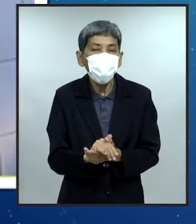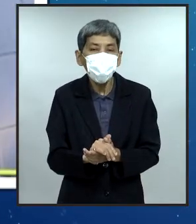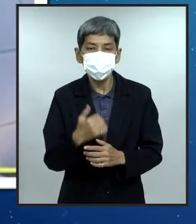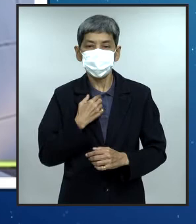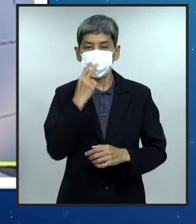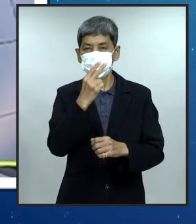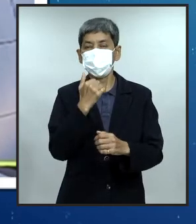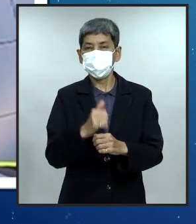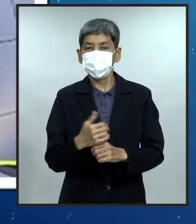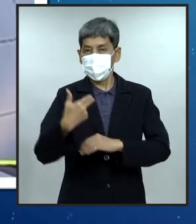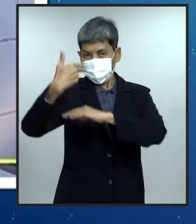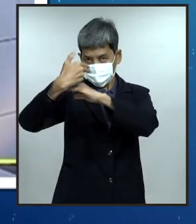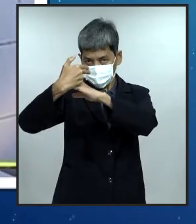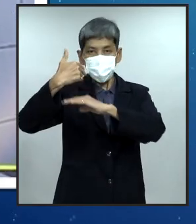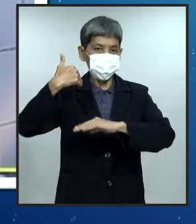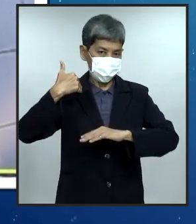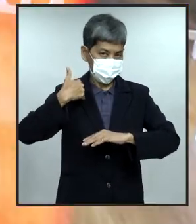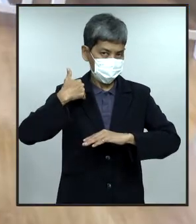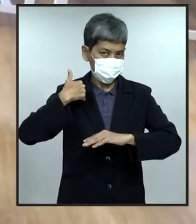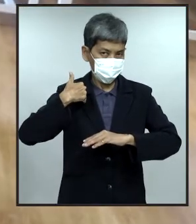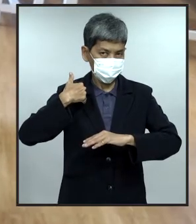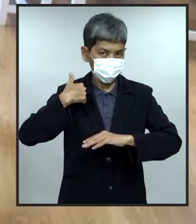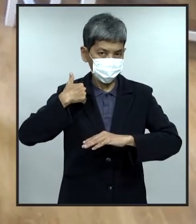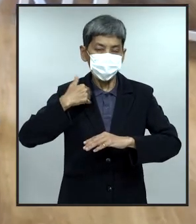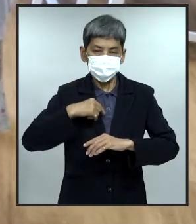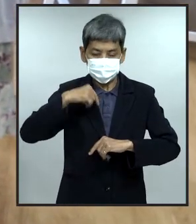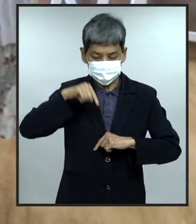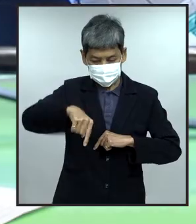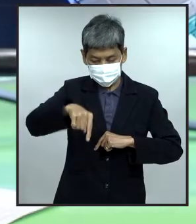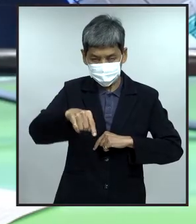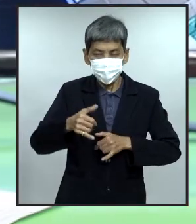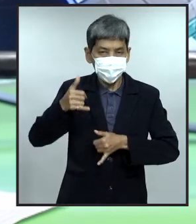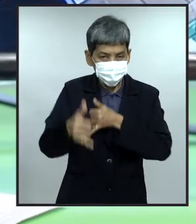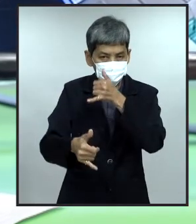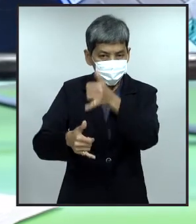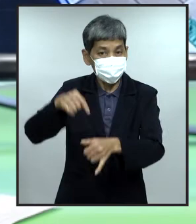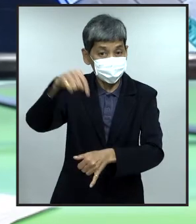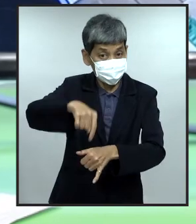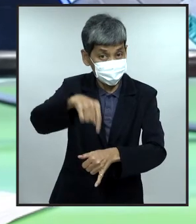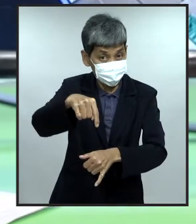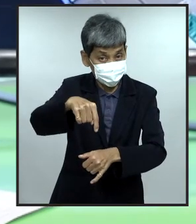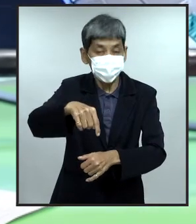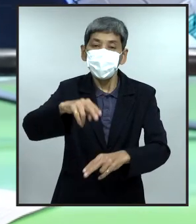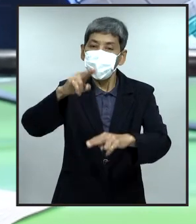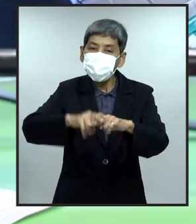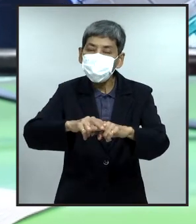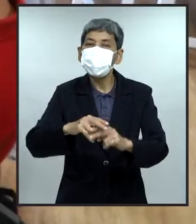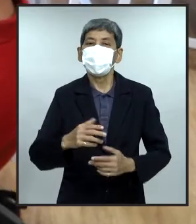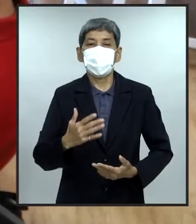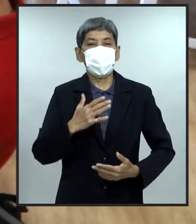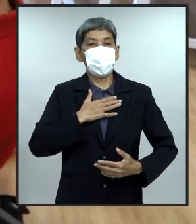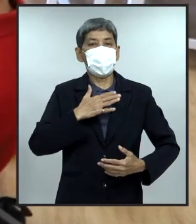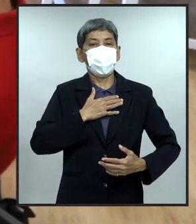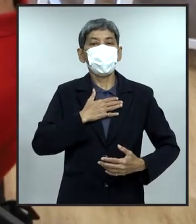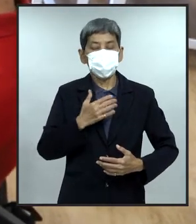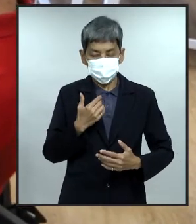ช่ค่ะแต่ก็อาจจะมาวัดที่จุดนี้เนาะแต่ว่าโดยบางรายเนี่ยที่มี